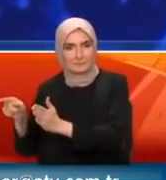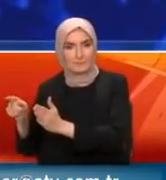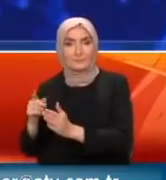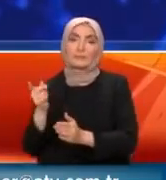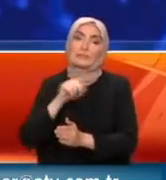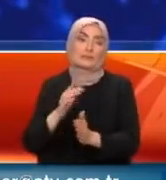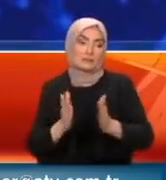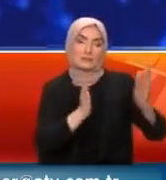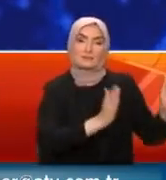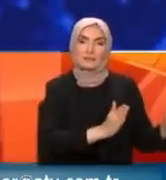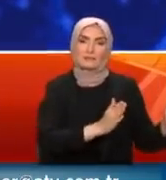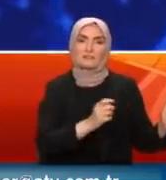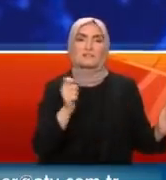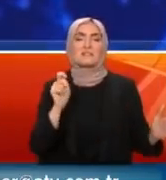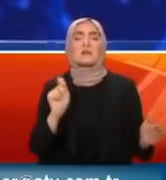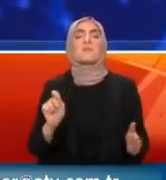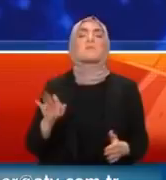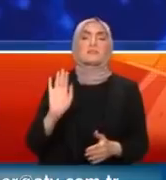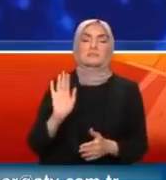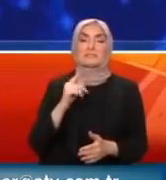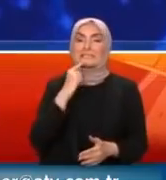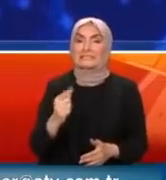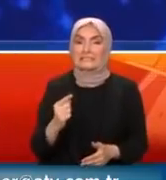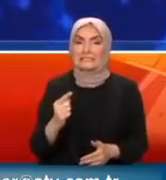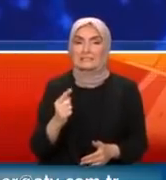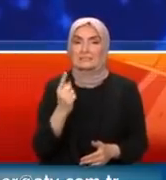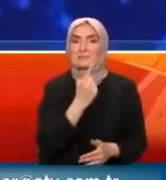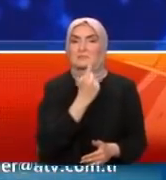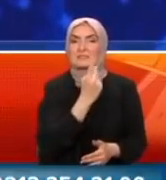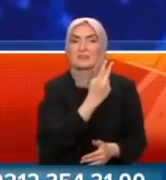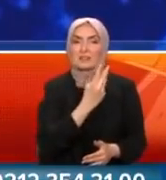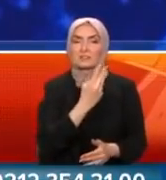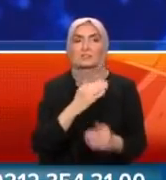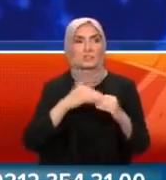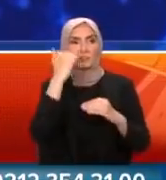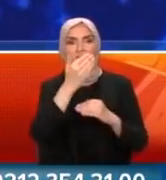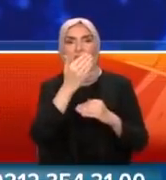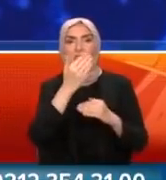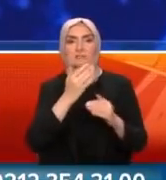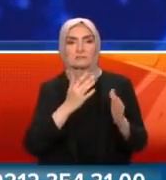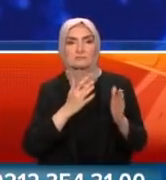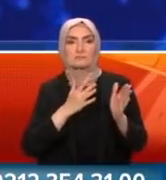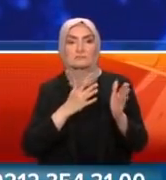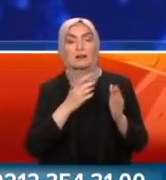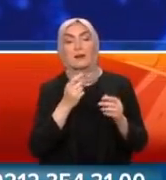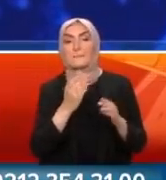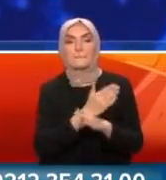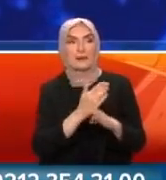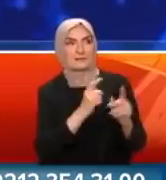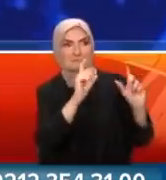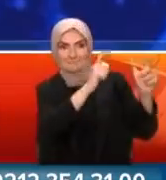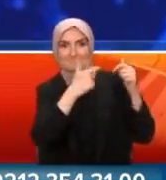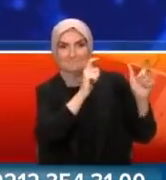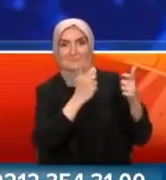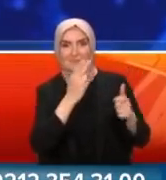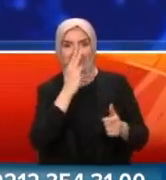diğer tarafında yapamazsınız diyen bir kaç ithalatçı ve politikacı yer